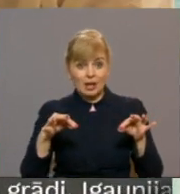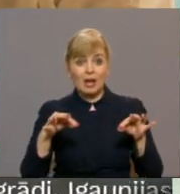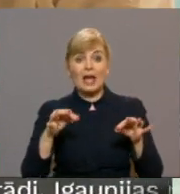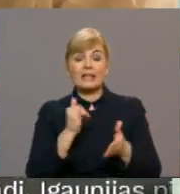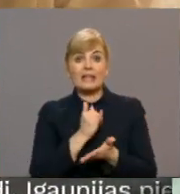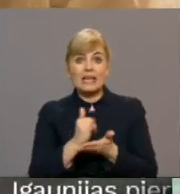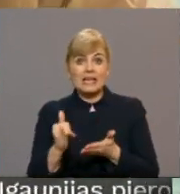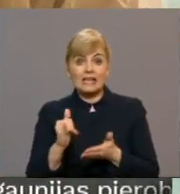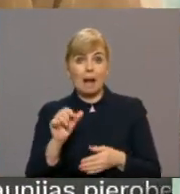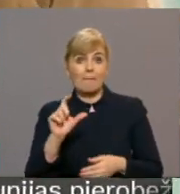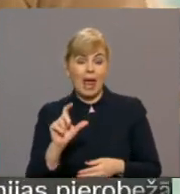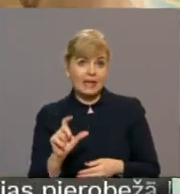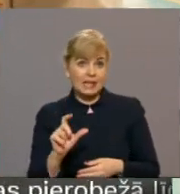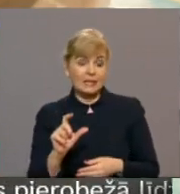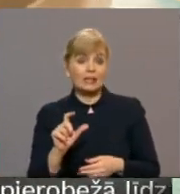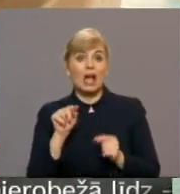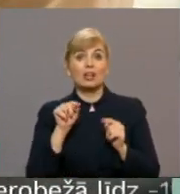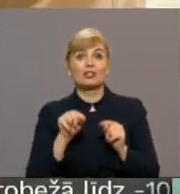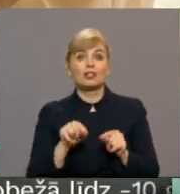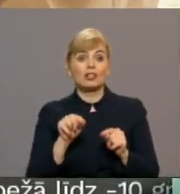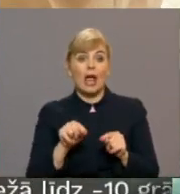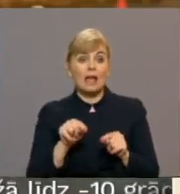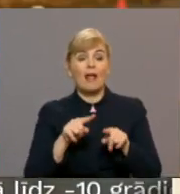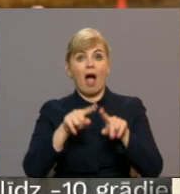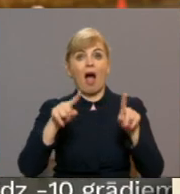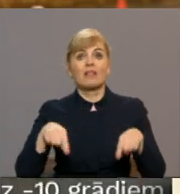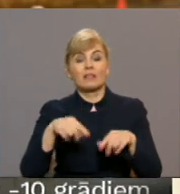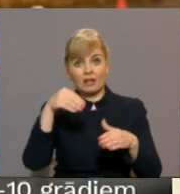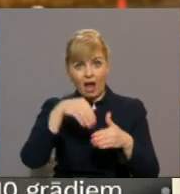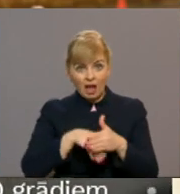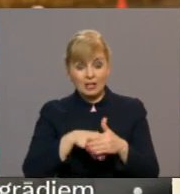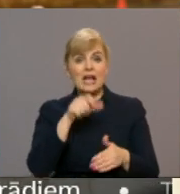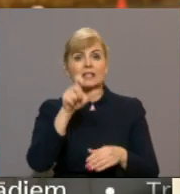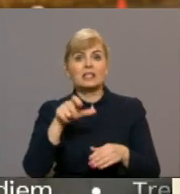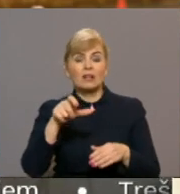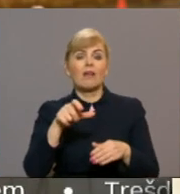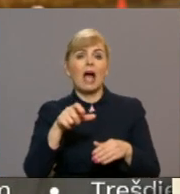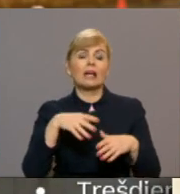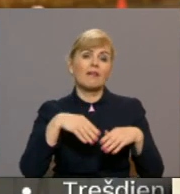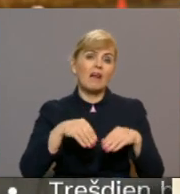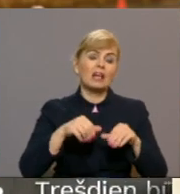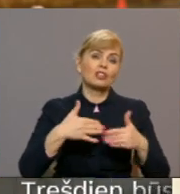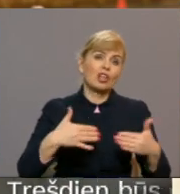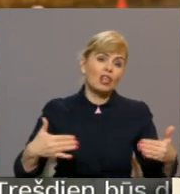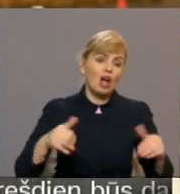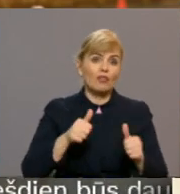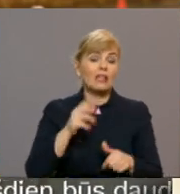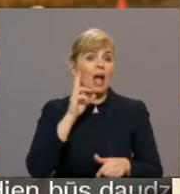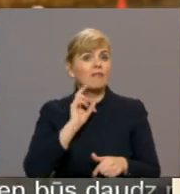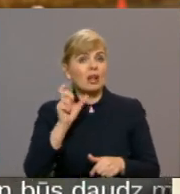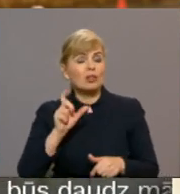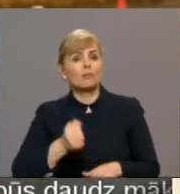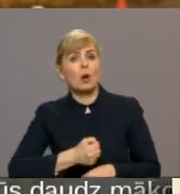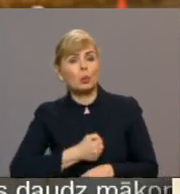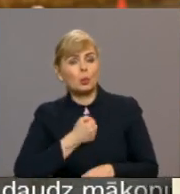nodezinficētajā, un šeit liekās anketīte. Cilvēki to veic dažādos veidos. Veci cilvēki, kuriem ir